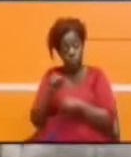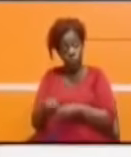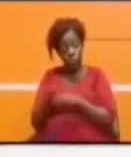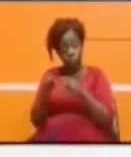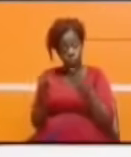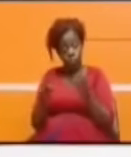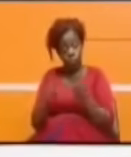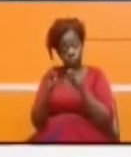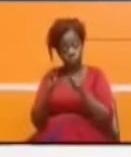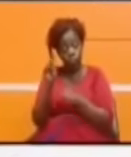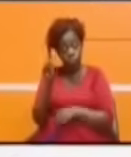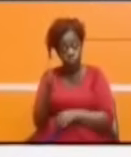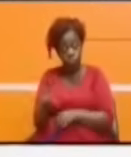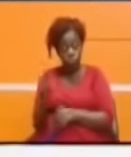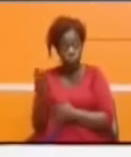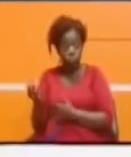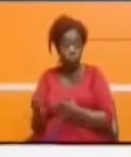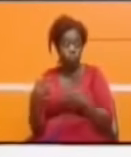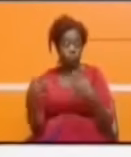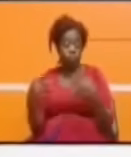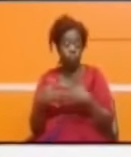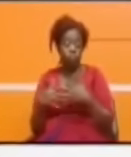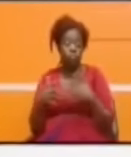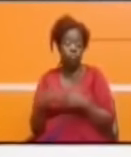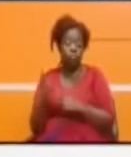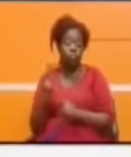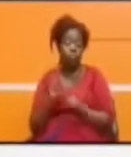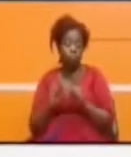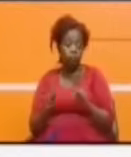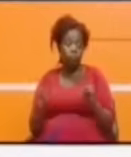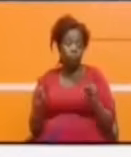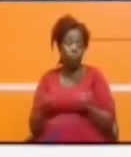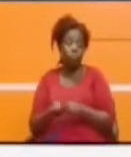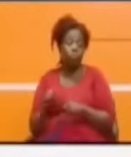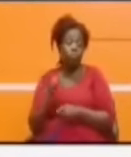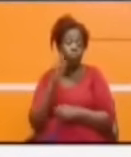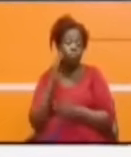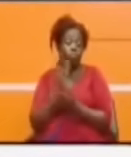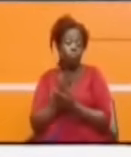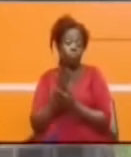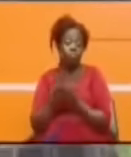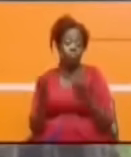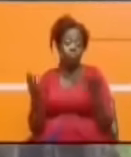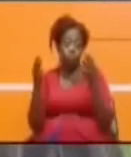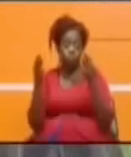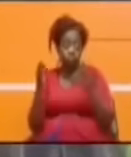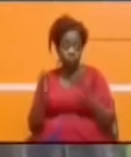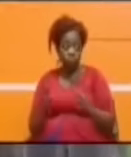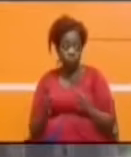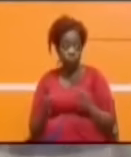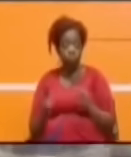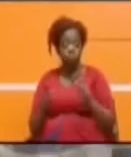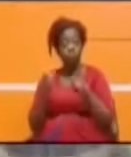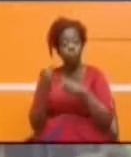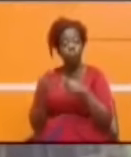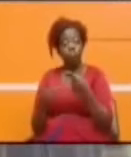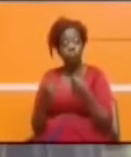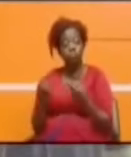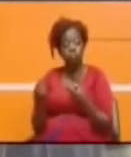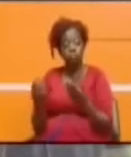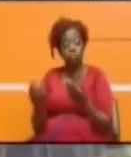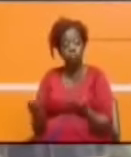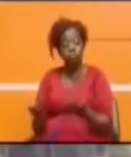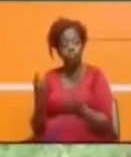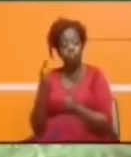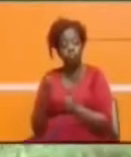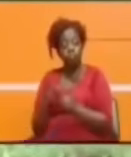yenna agenda kuddamu wano kujja kutiisatiisa bantu. Ate era tuyimiriza buli kintu kyonna okugenda maaso wano wonna